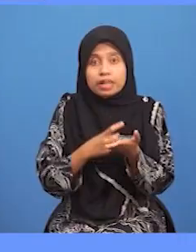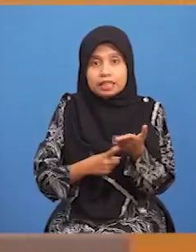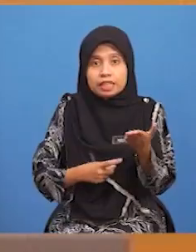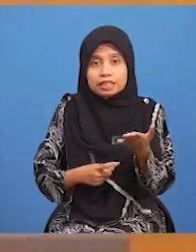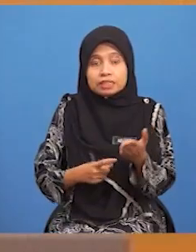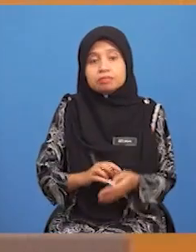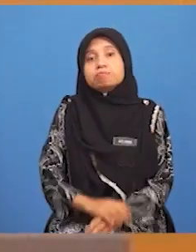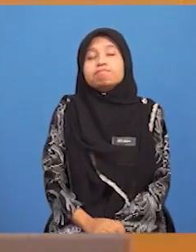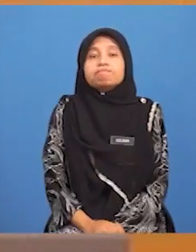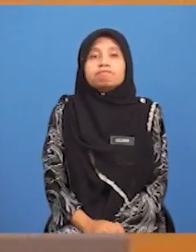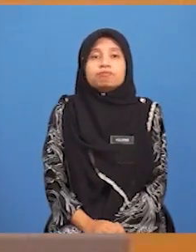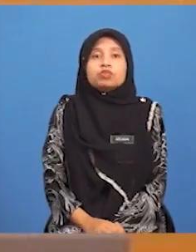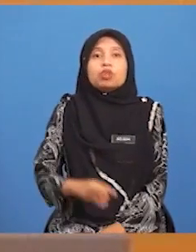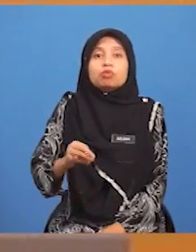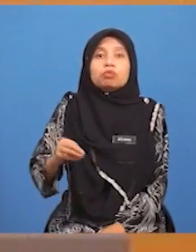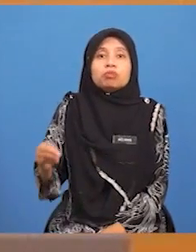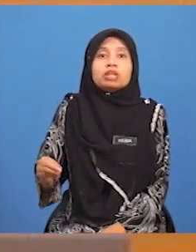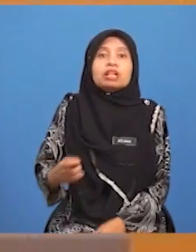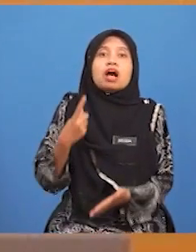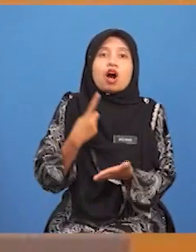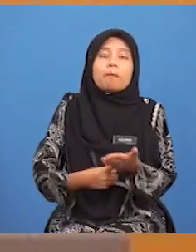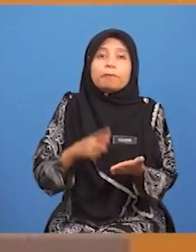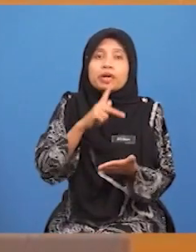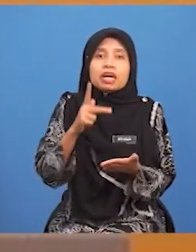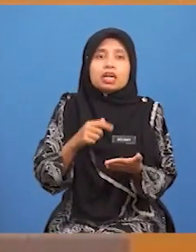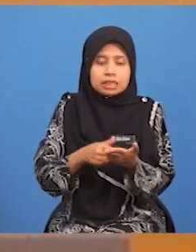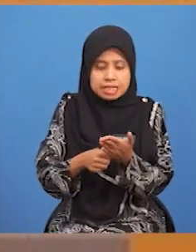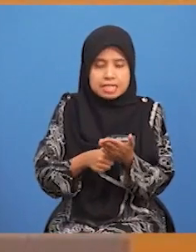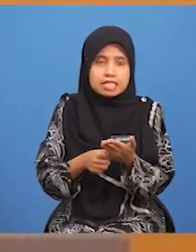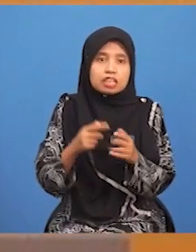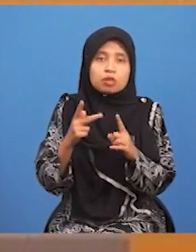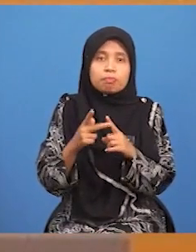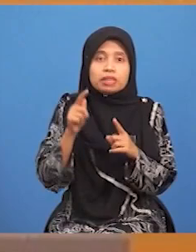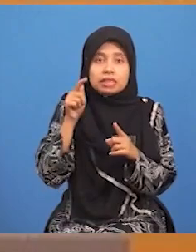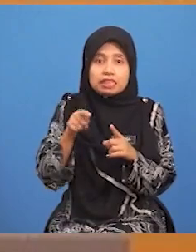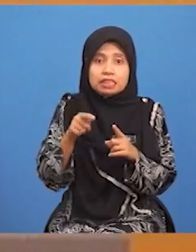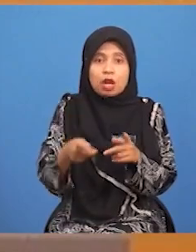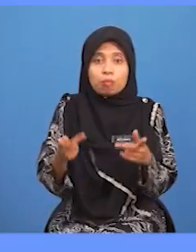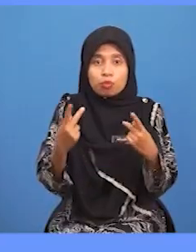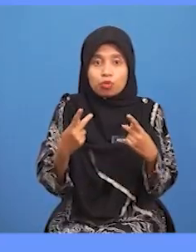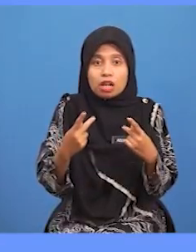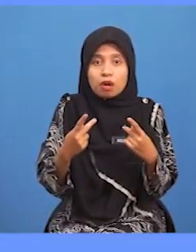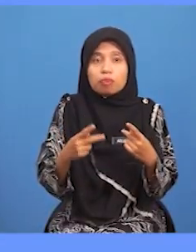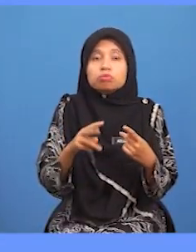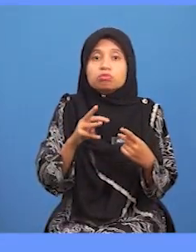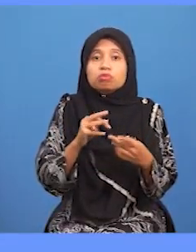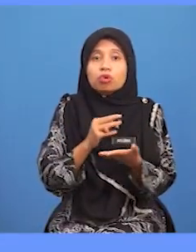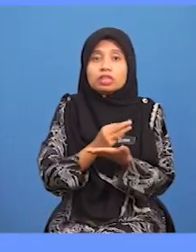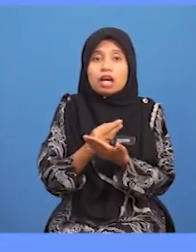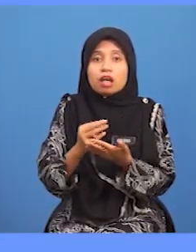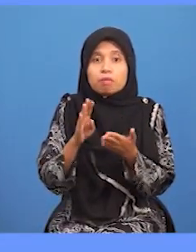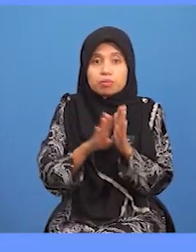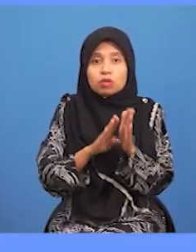seunit. Murid-murid, apakah kesan kepada titik pulang modal sekiranya kos berubah